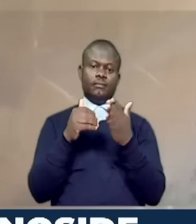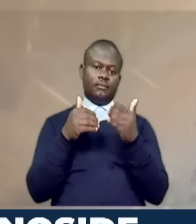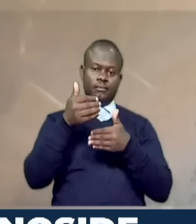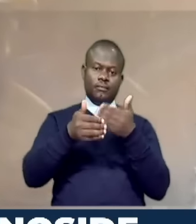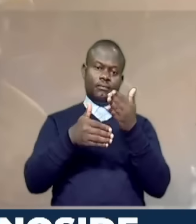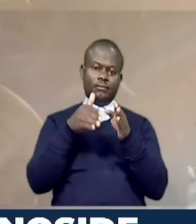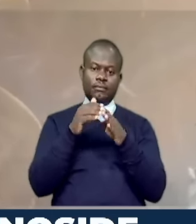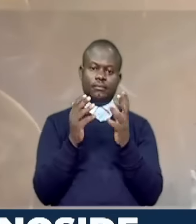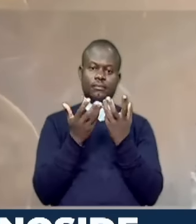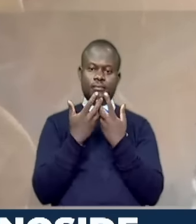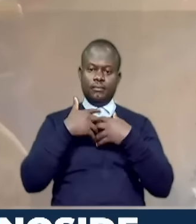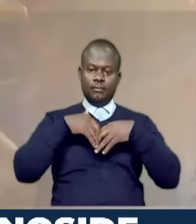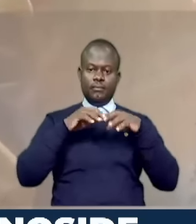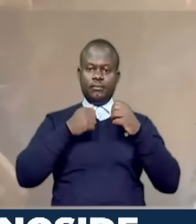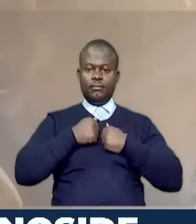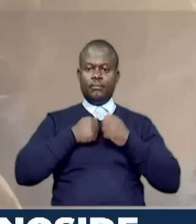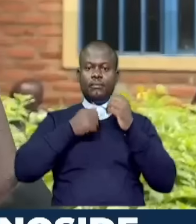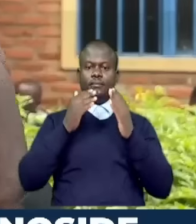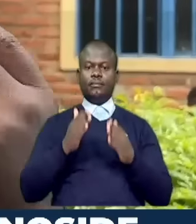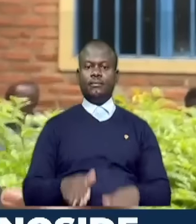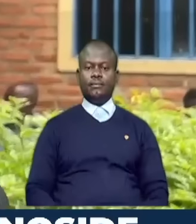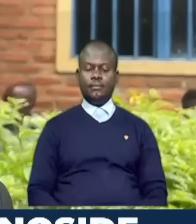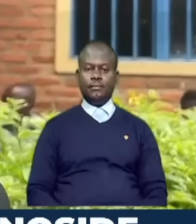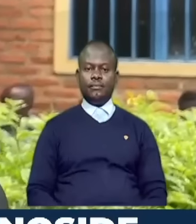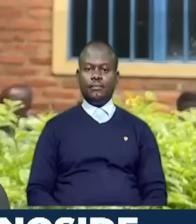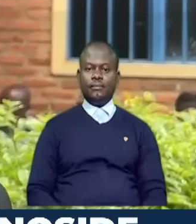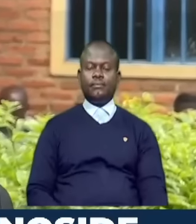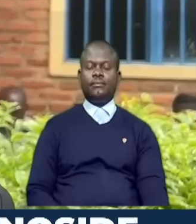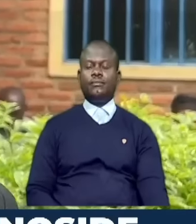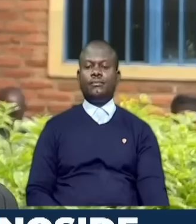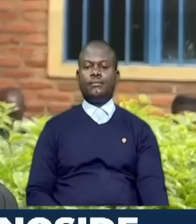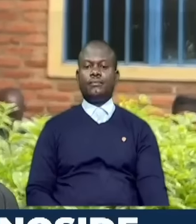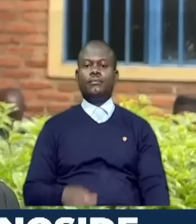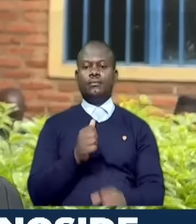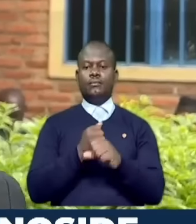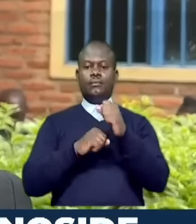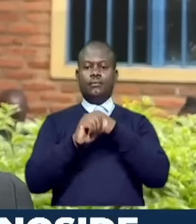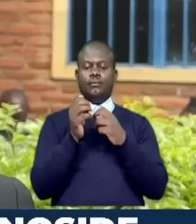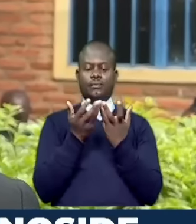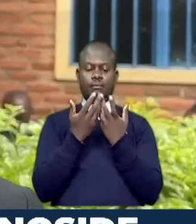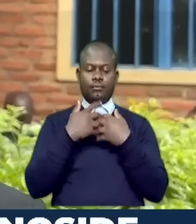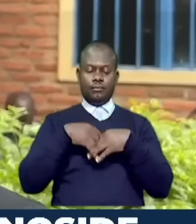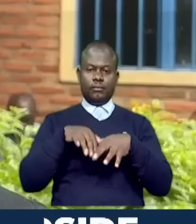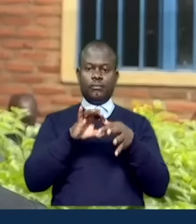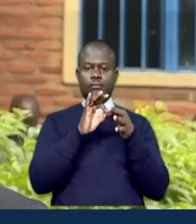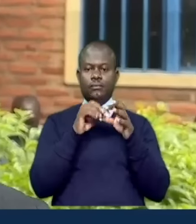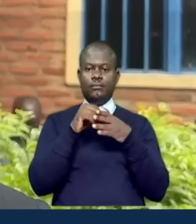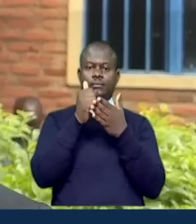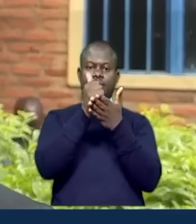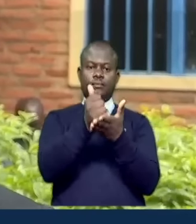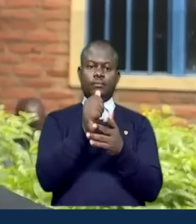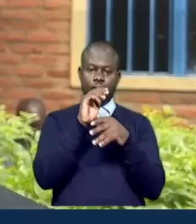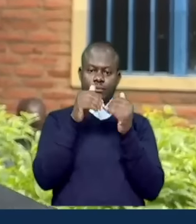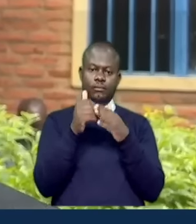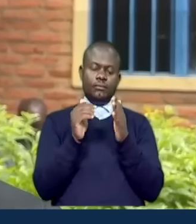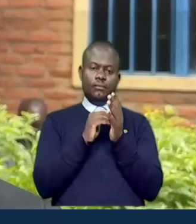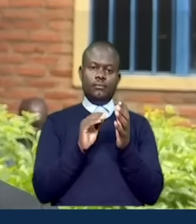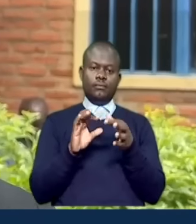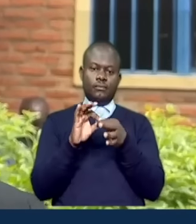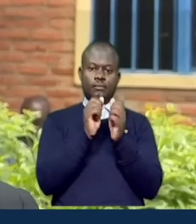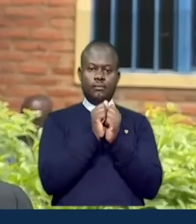ubumwe n'ubudaheranwa by'abanyarwanda dukora ibikorwa by'ubumwe n'ubwiyunge no gufasha abantu kongera kubana